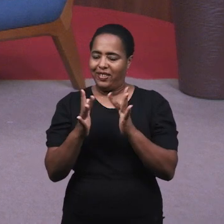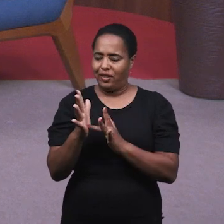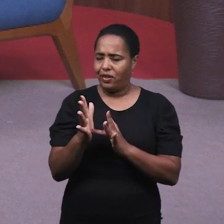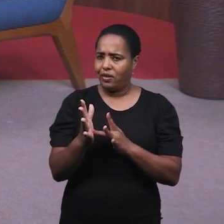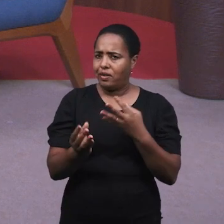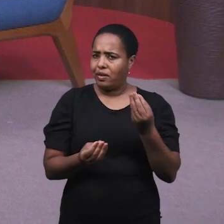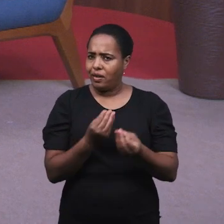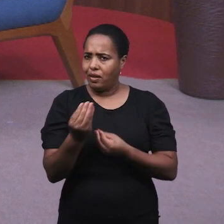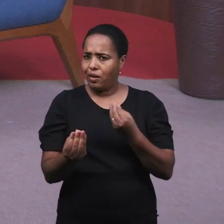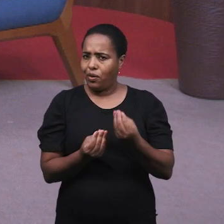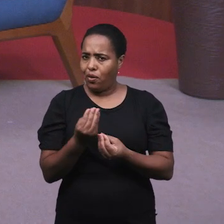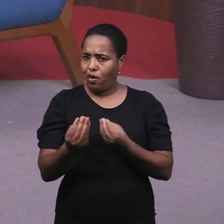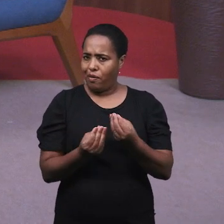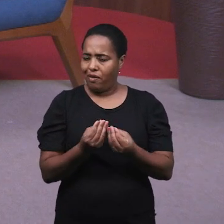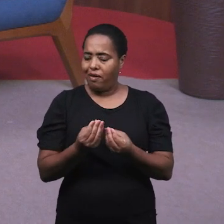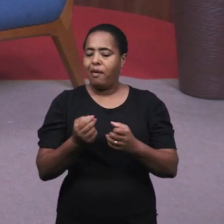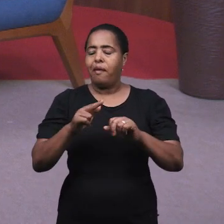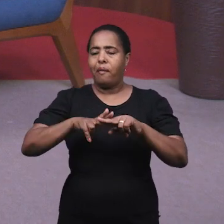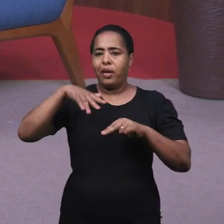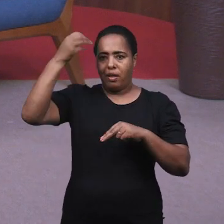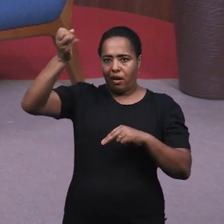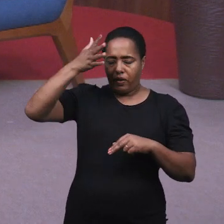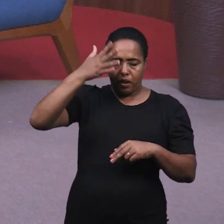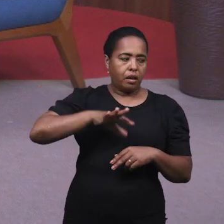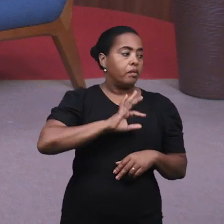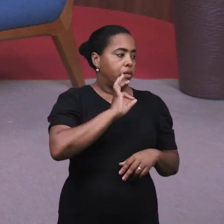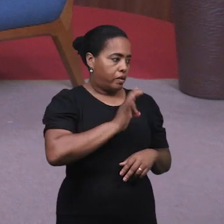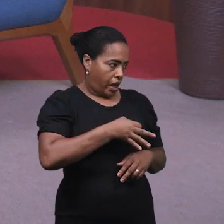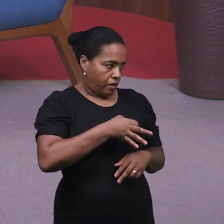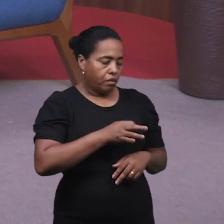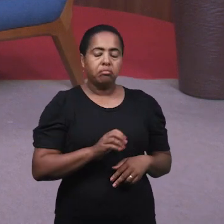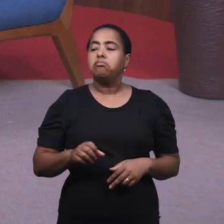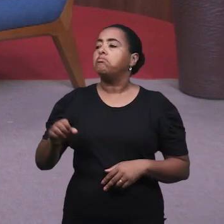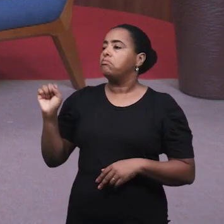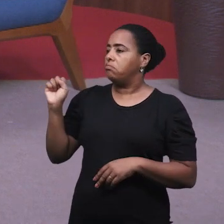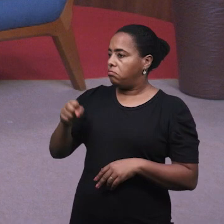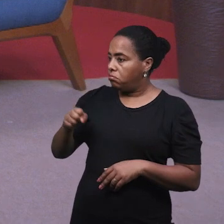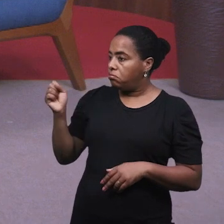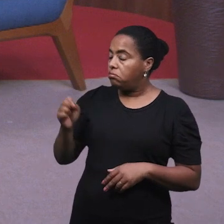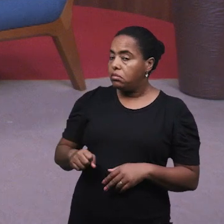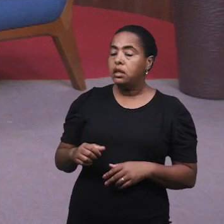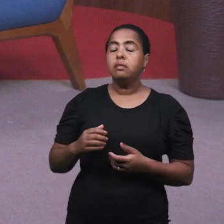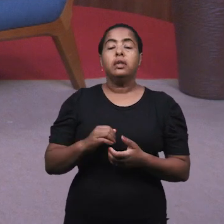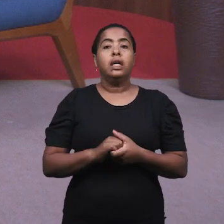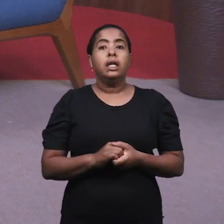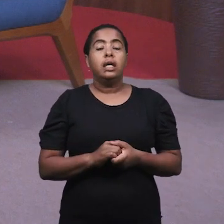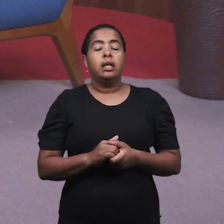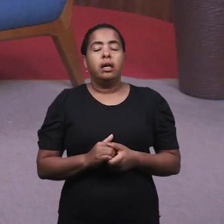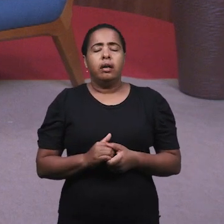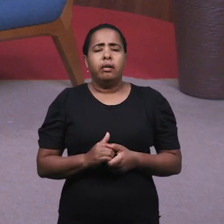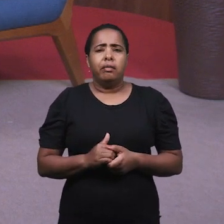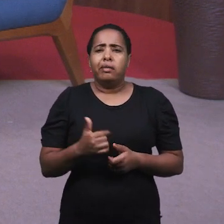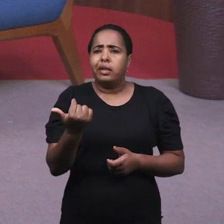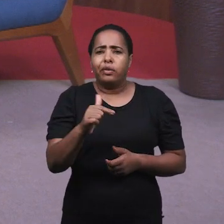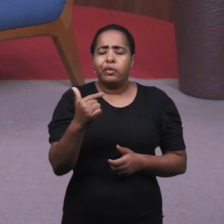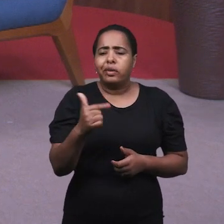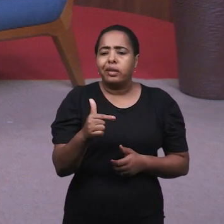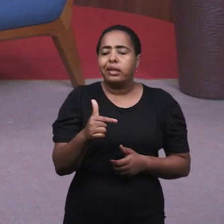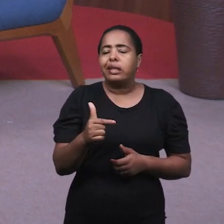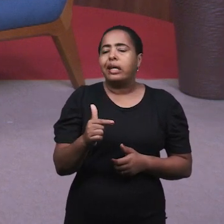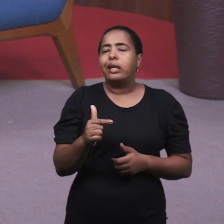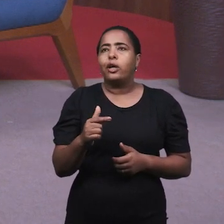Jésus se fait connaître à travers la révélation, n'est-ce pas? Exactement. Il n'y a pas un moyen